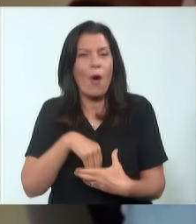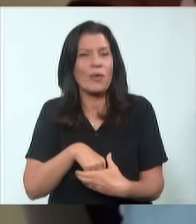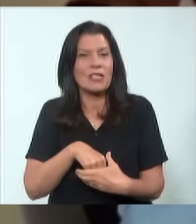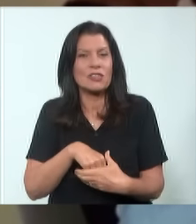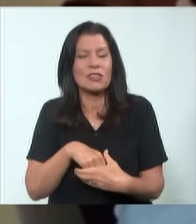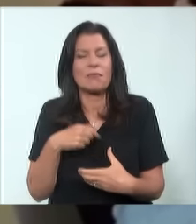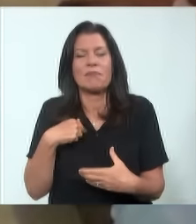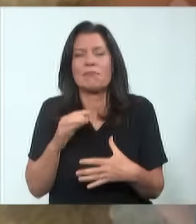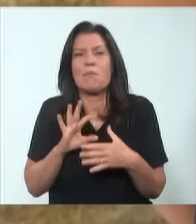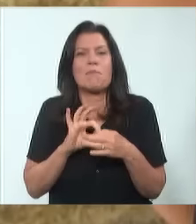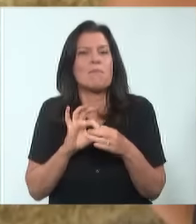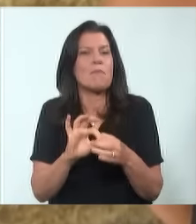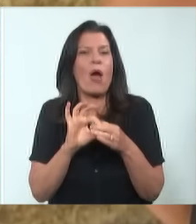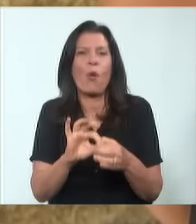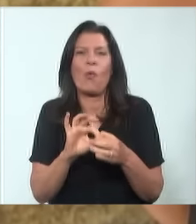ומחוברת את החיבור הזה